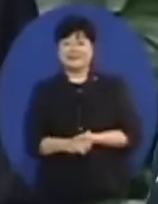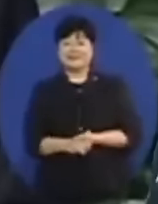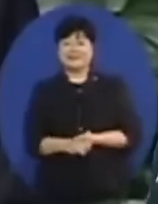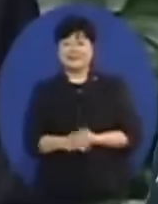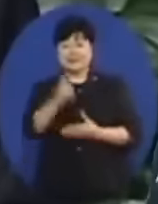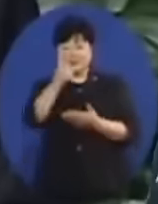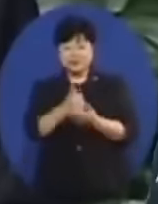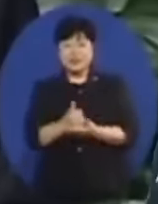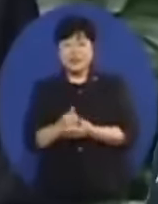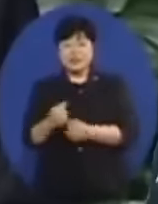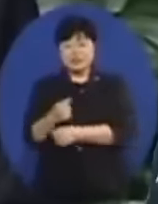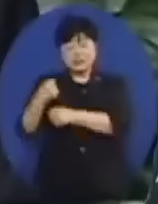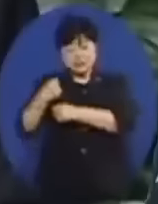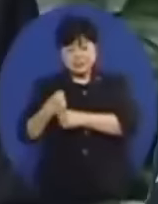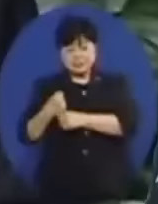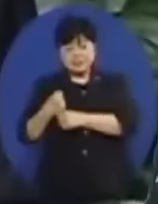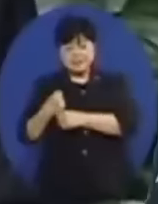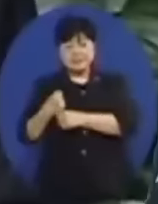죄짐은